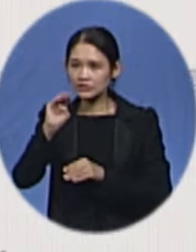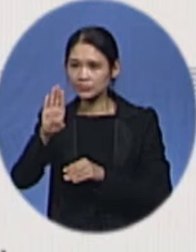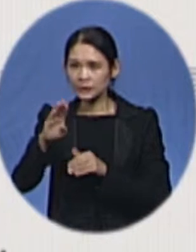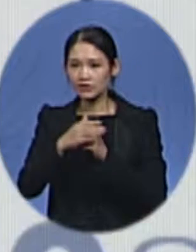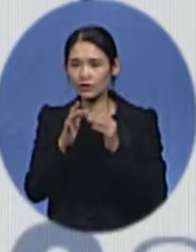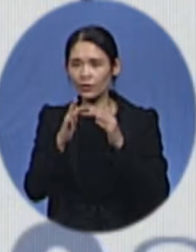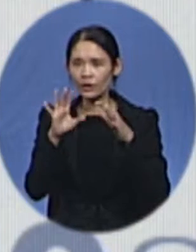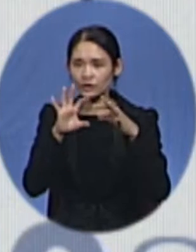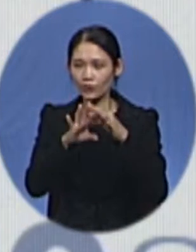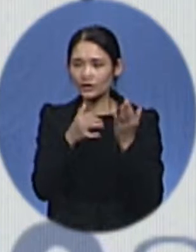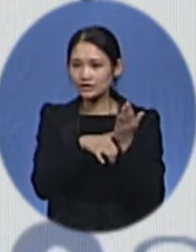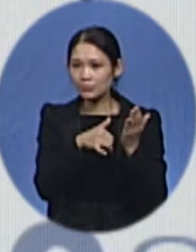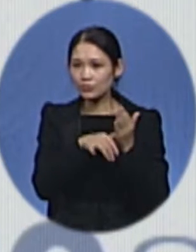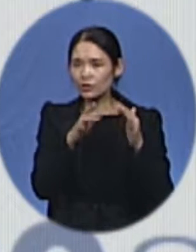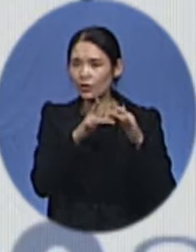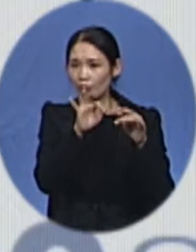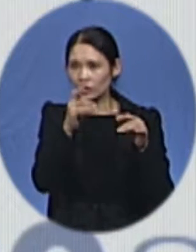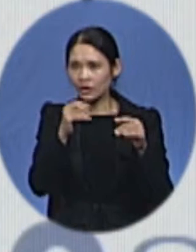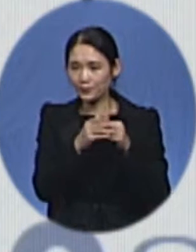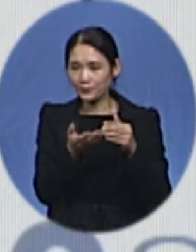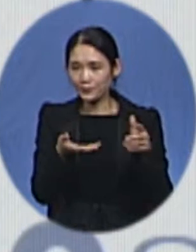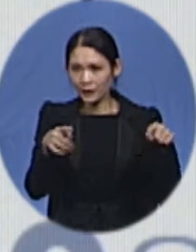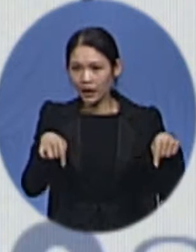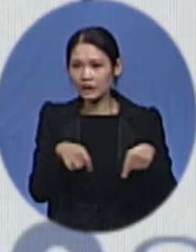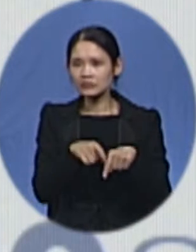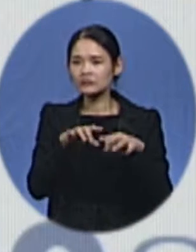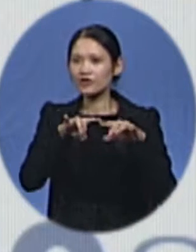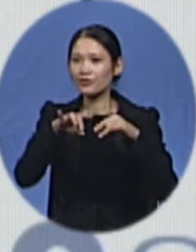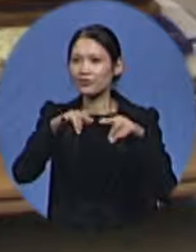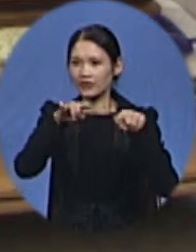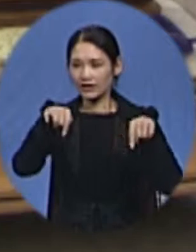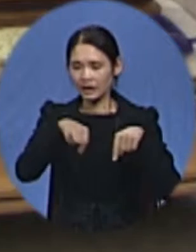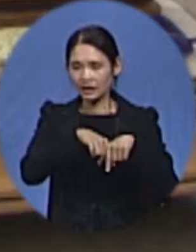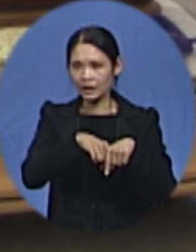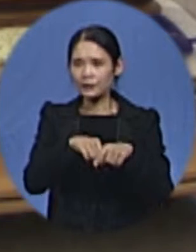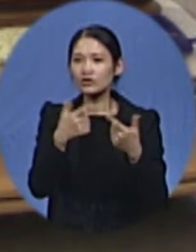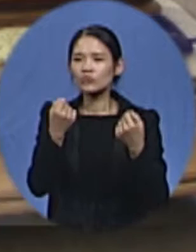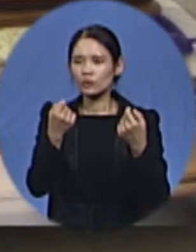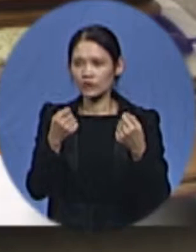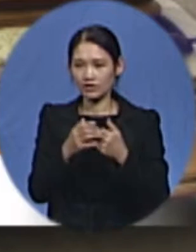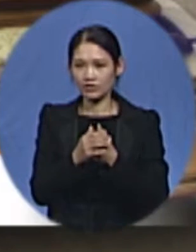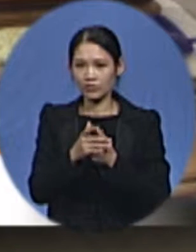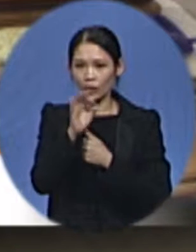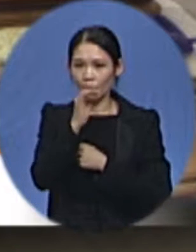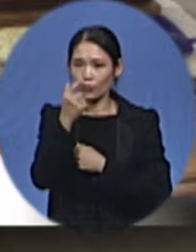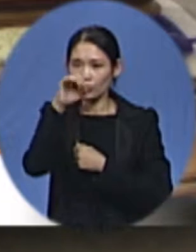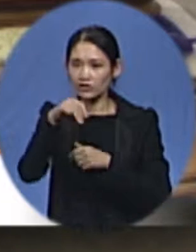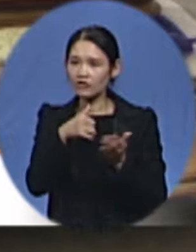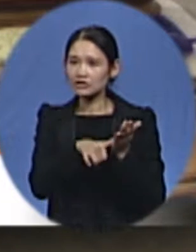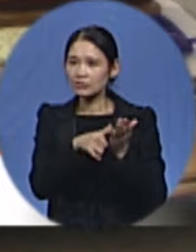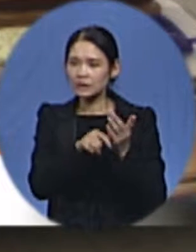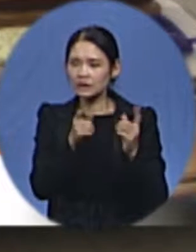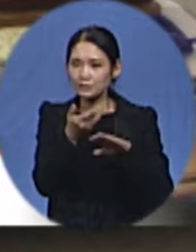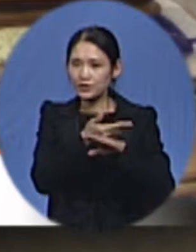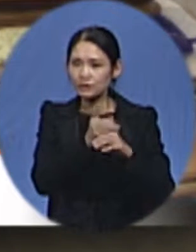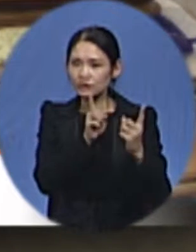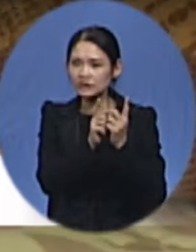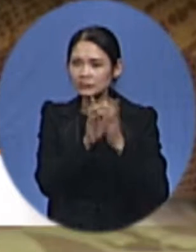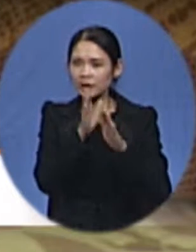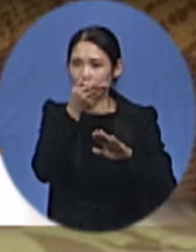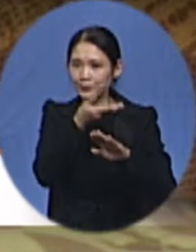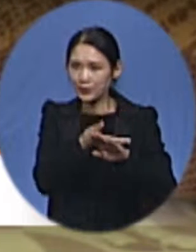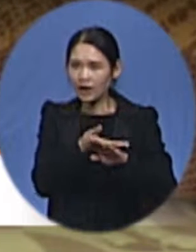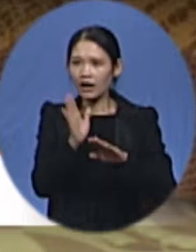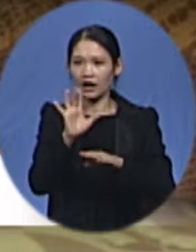온열 제품과 온수매트, 전기장판도 마찬가지입니다. 모든 온열 제품은 피부에 직접 닿지 않도록 해야